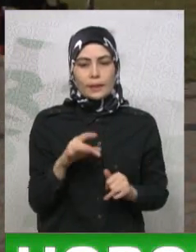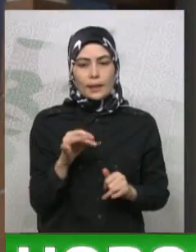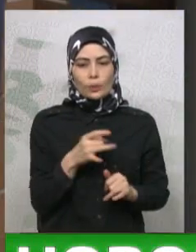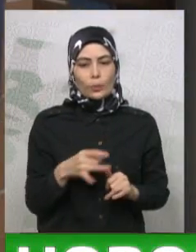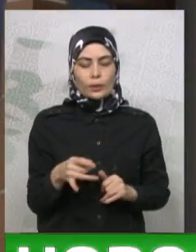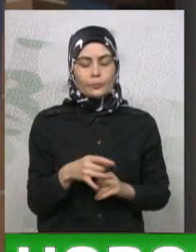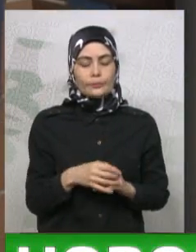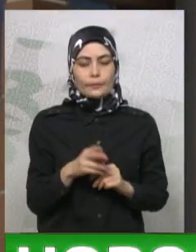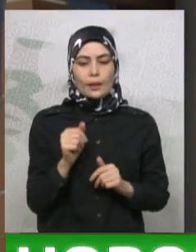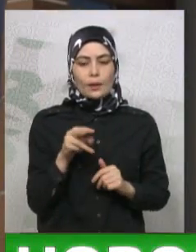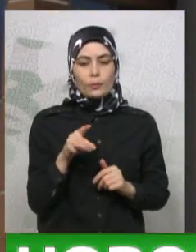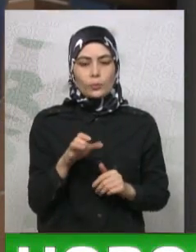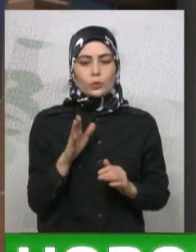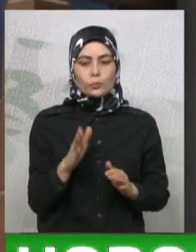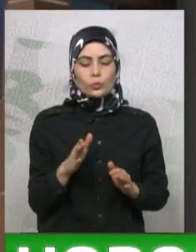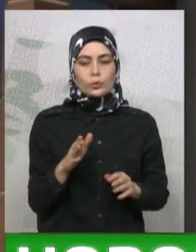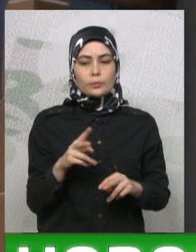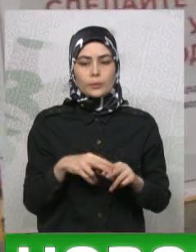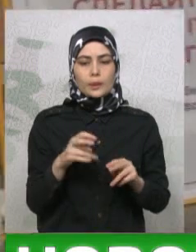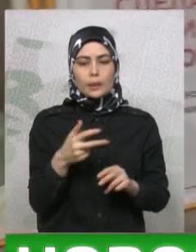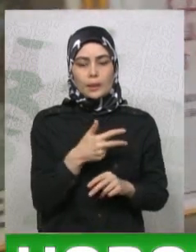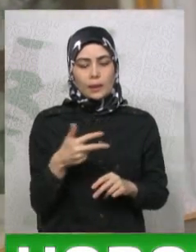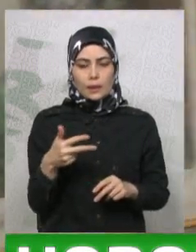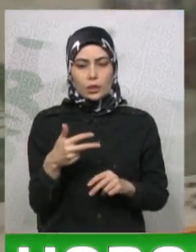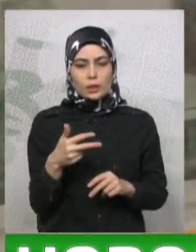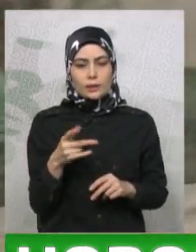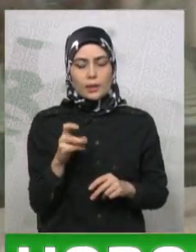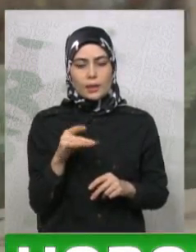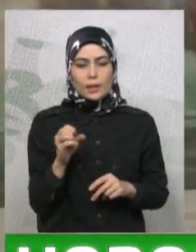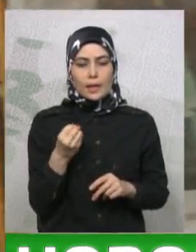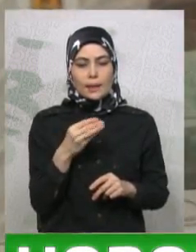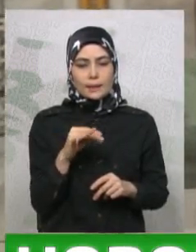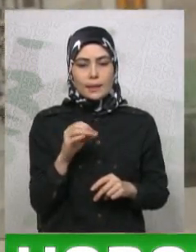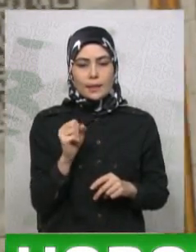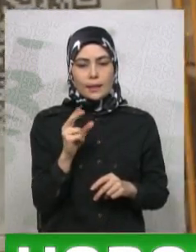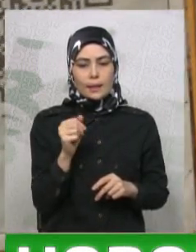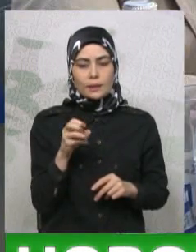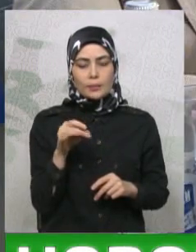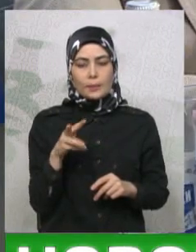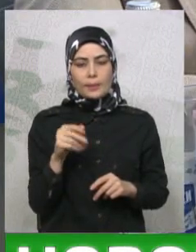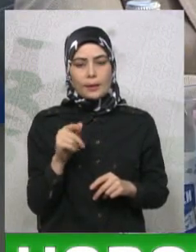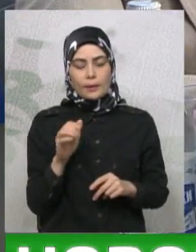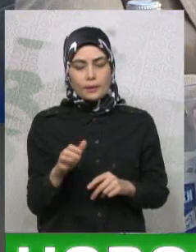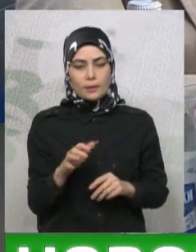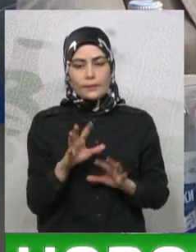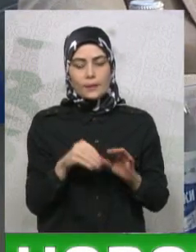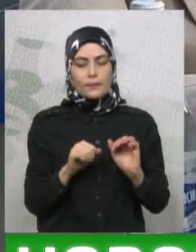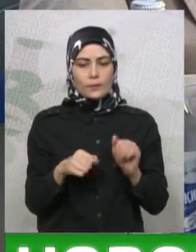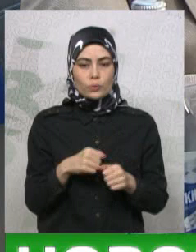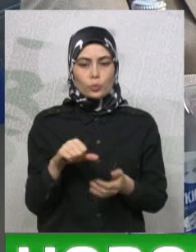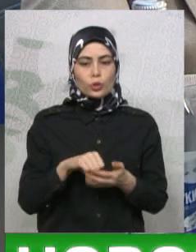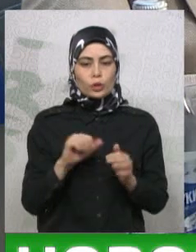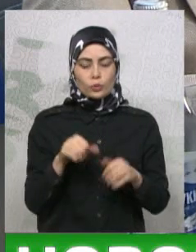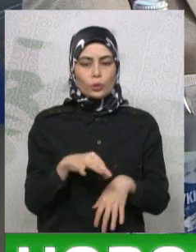региона. Кампус школы будет располагаться на 3 этажах здания IT-академии в Магасе. Всеми возможностями участники